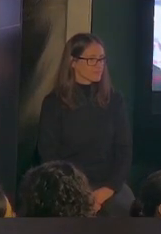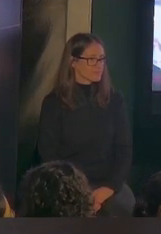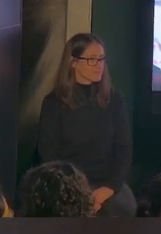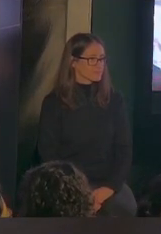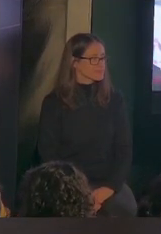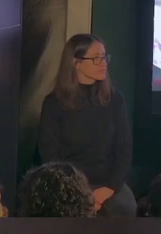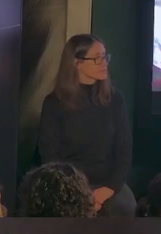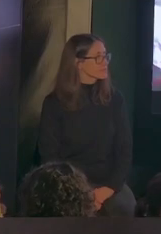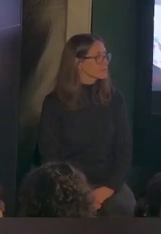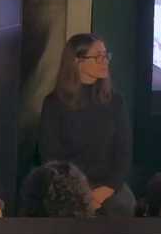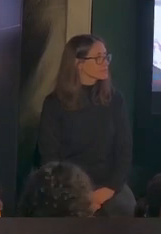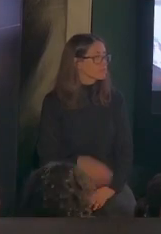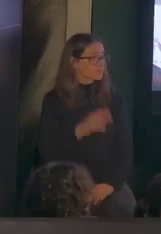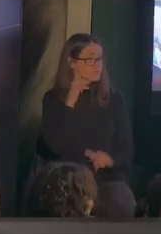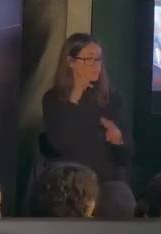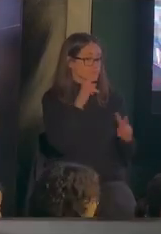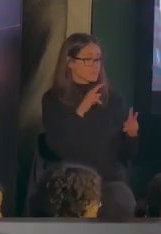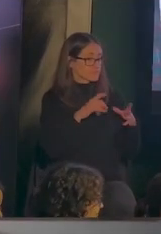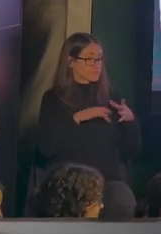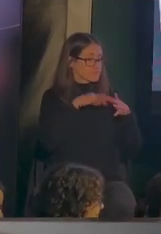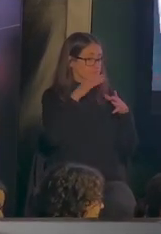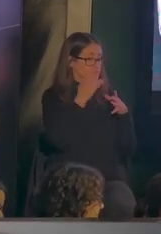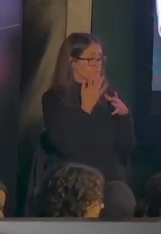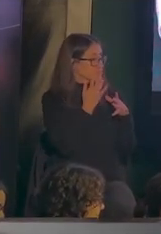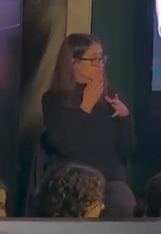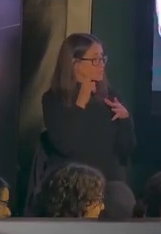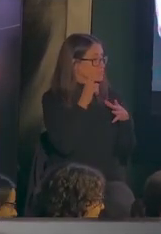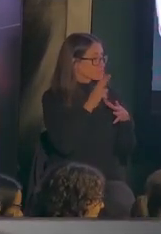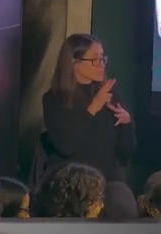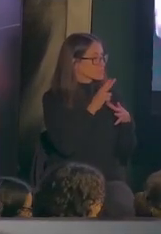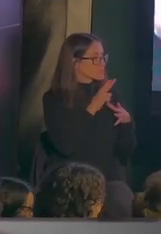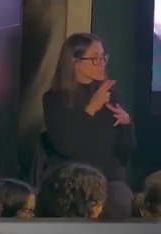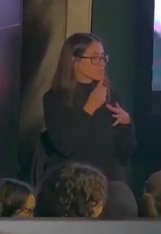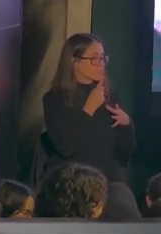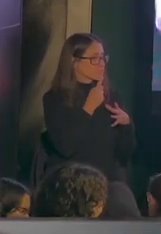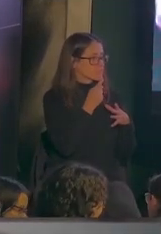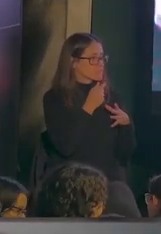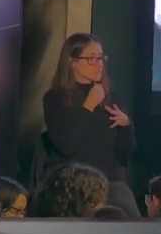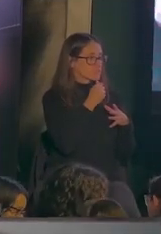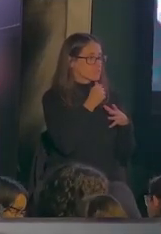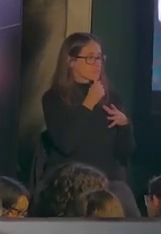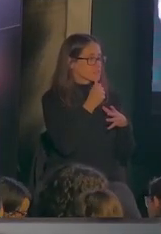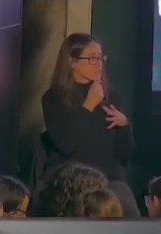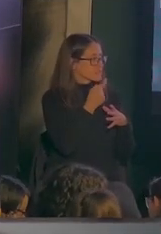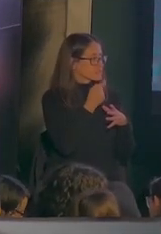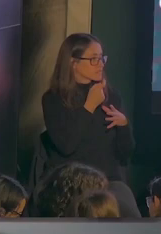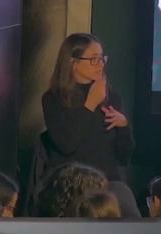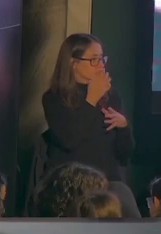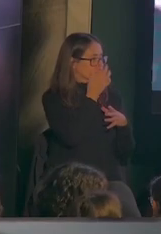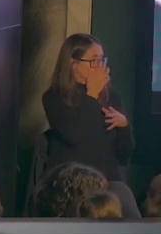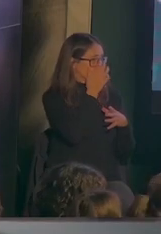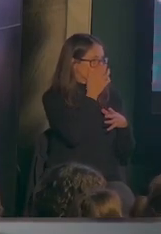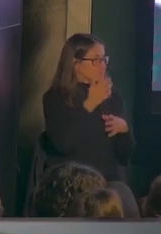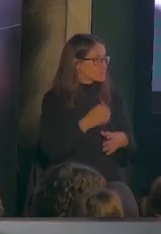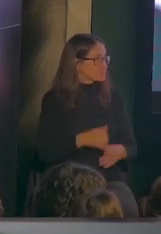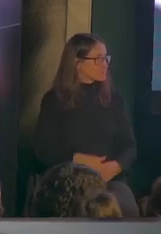Vale, perquè veieu la mousse, li falta un punt, eh?